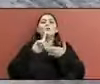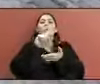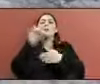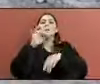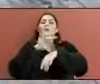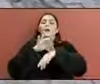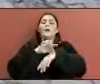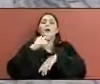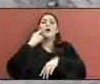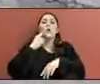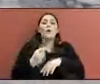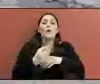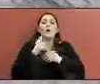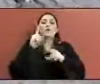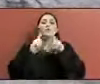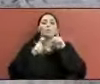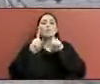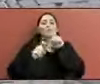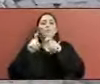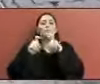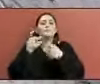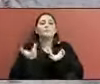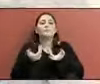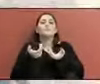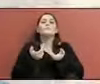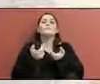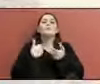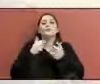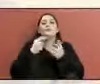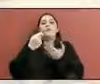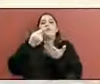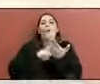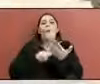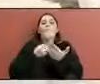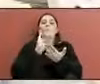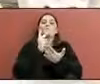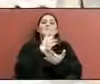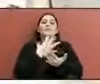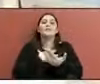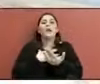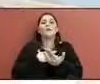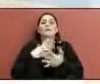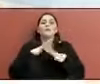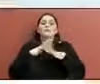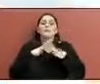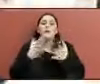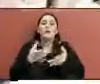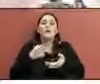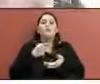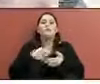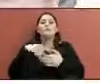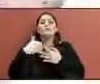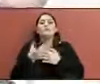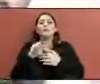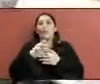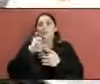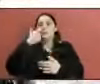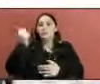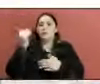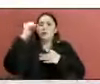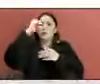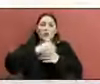orada sorular soruyorlar. Bizim saha formlarımız var. O sorulara istinaden daha sonrasında müdürlüğümüze